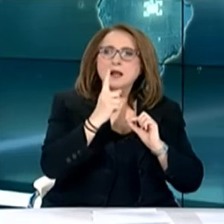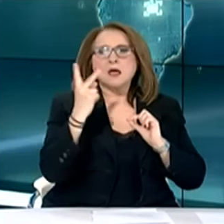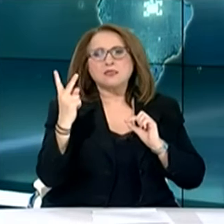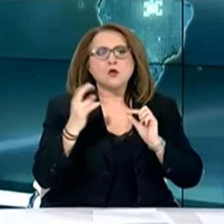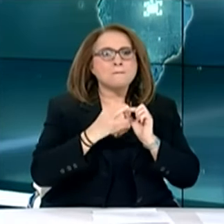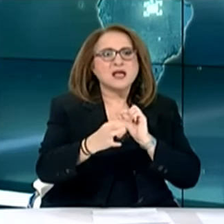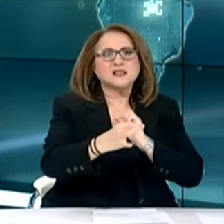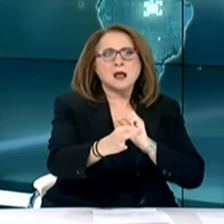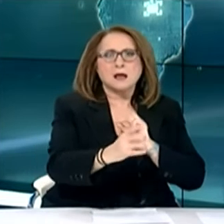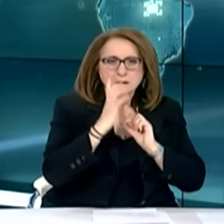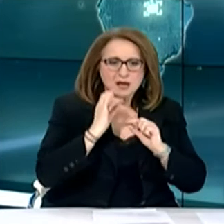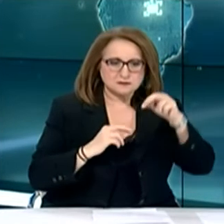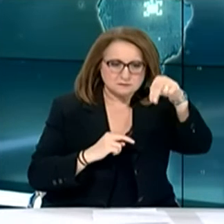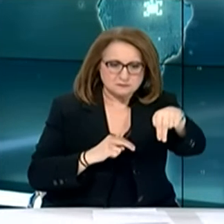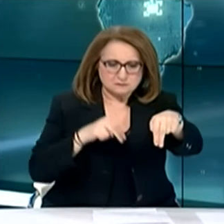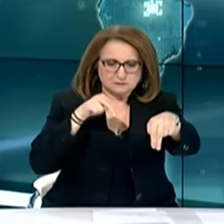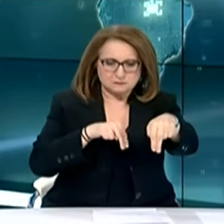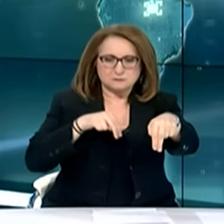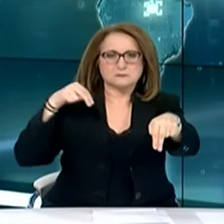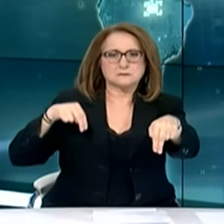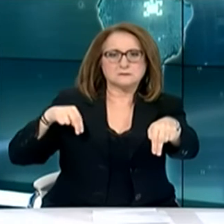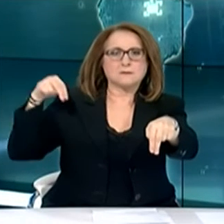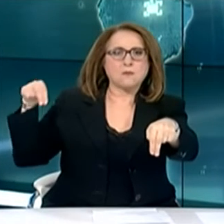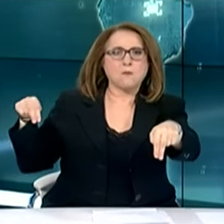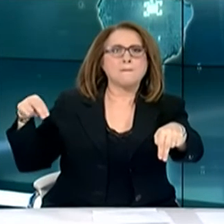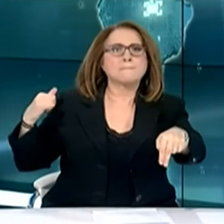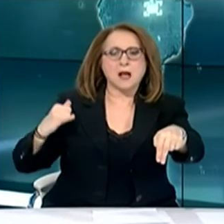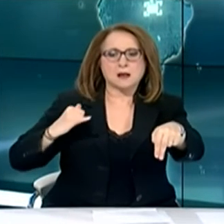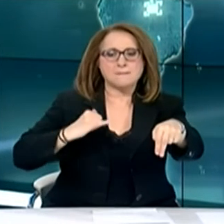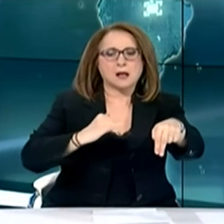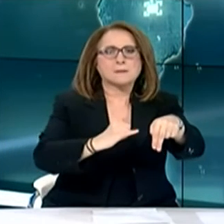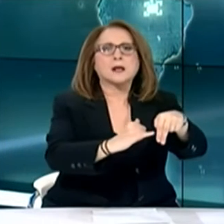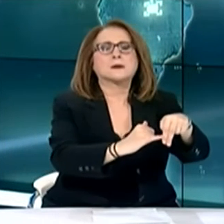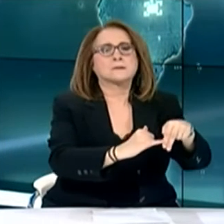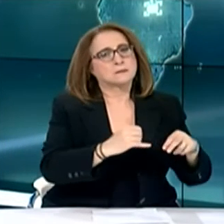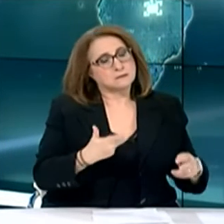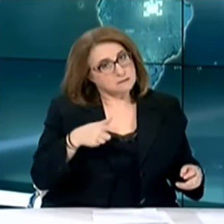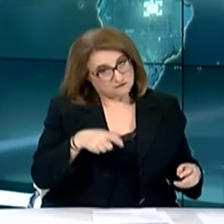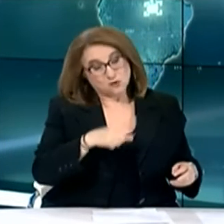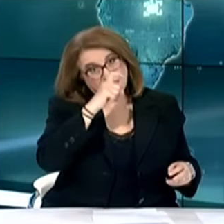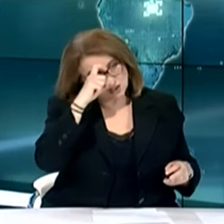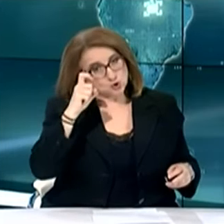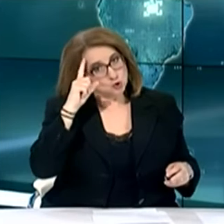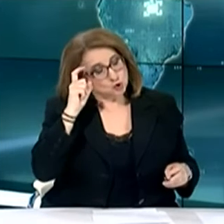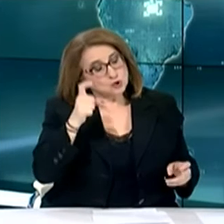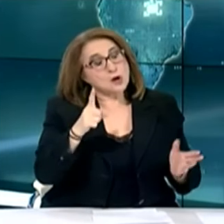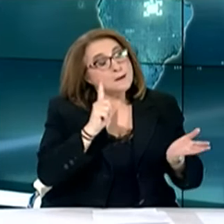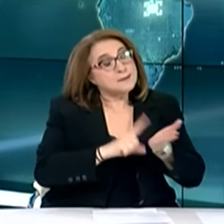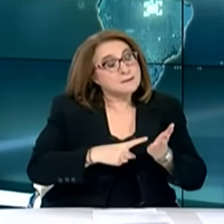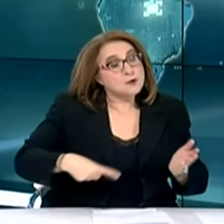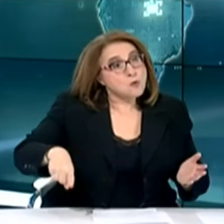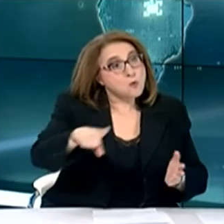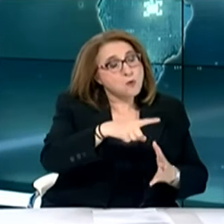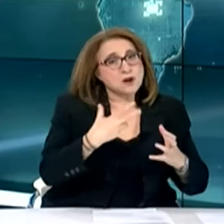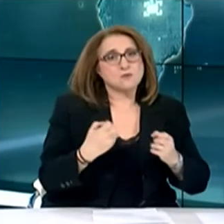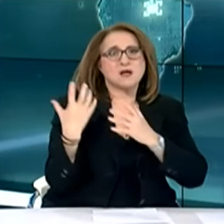είναι καμιά φορά να εφαρμοστεί αυτό. Αυτό είναι αίσθημα ατομικής ευθύνης. Αυτό είναι ότι συμμετέχουμε όλοι σε αυτή την προσπάθεια. Αυτό είναι ότι δεν κατακλείζουμε την ουρά.